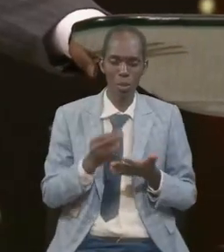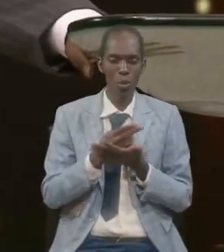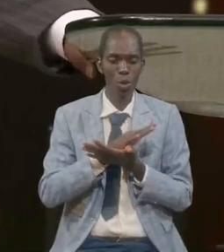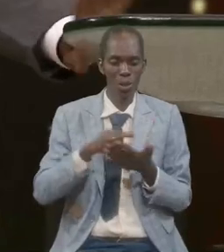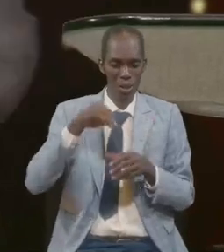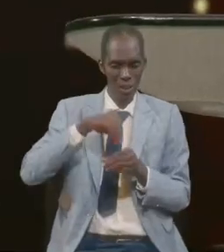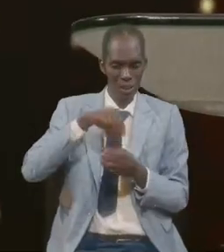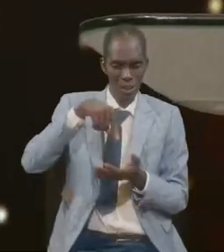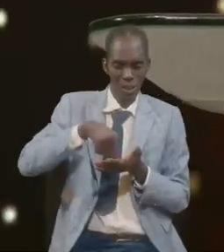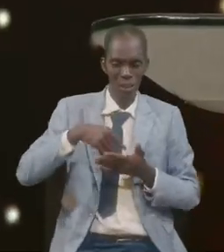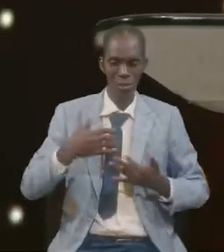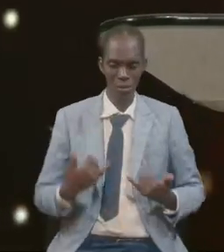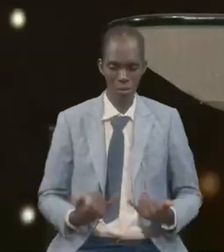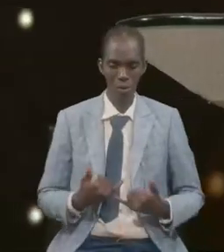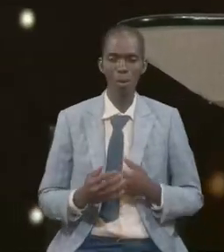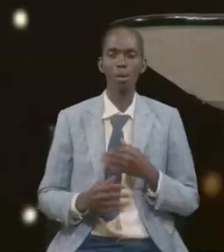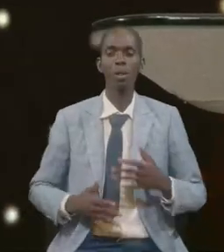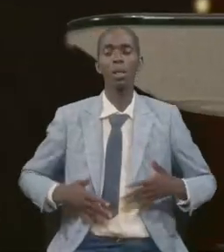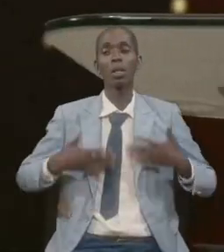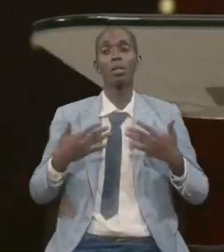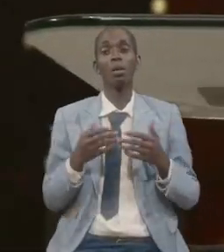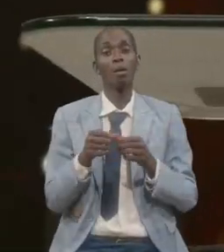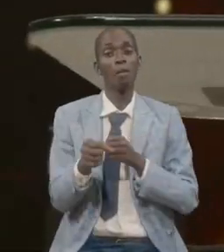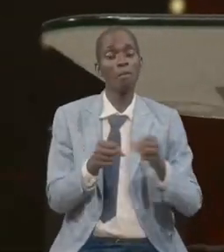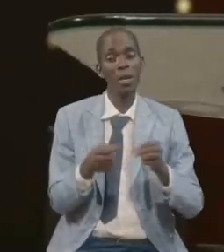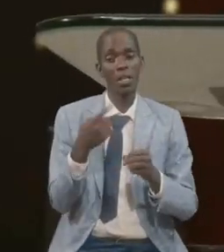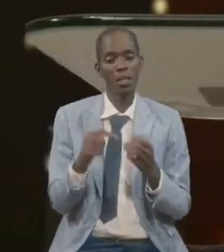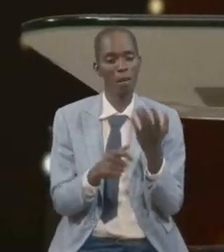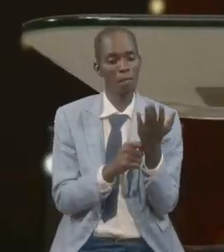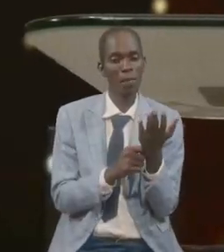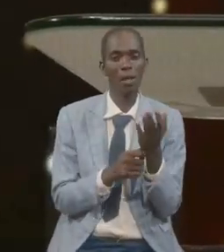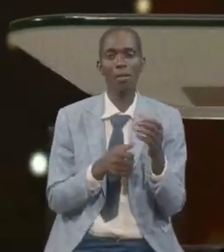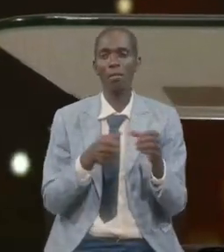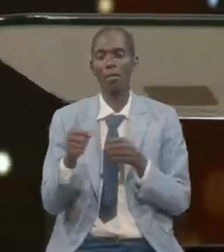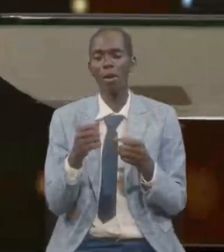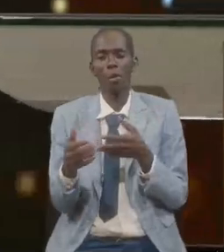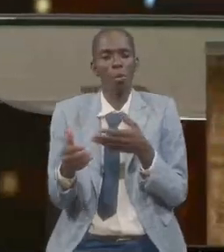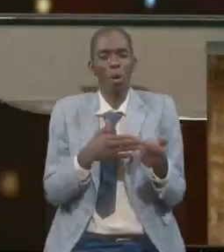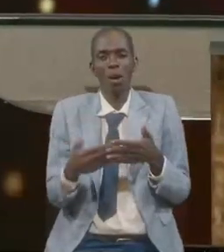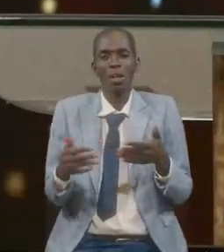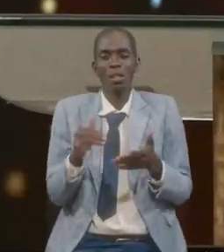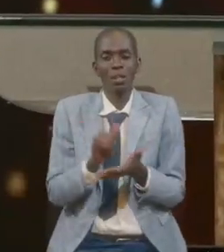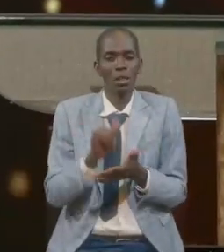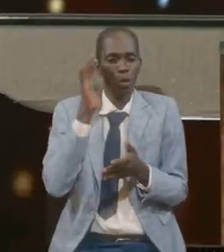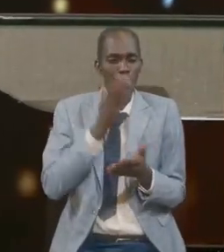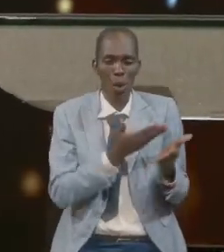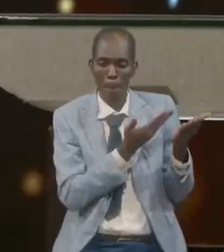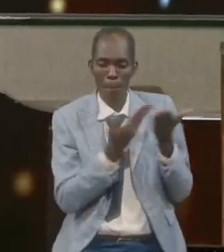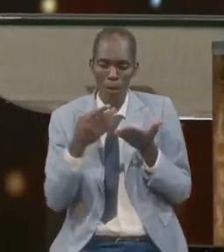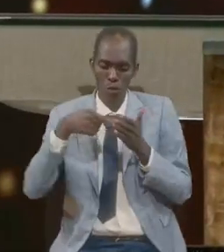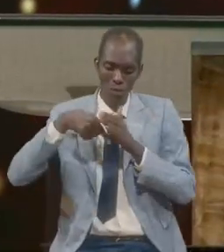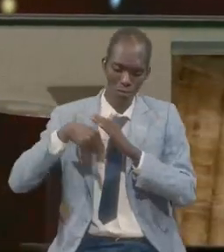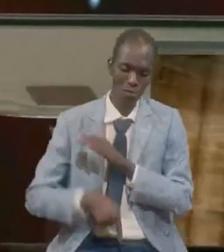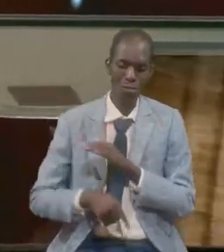siècle présent n'est pas un mauvais combat. En combattant la chair et toutes les choses qui vont vous